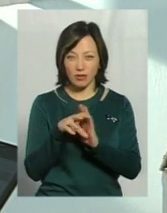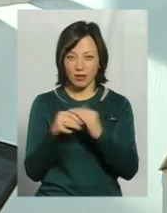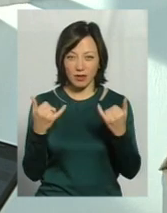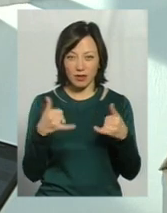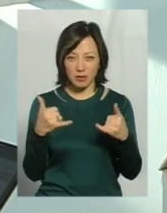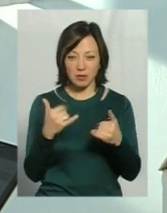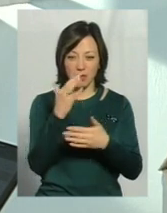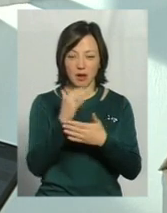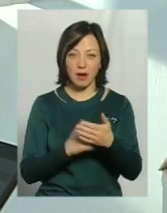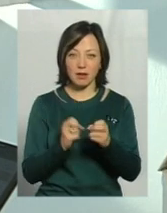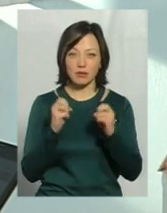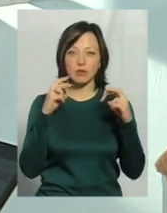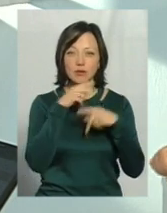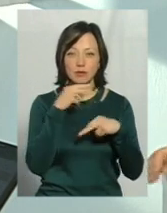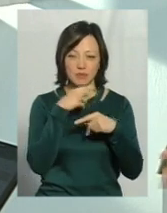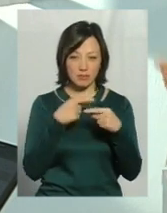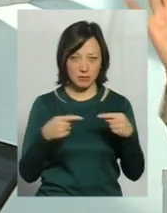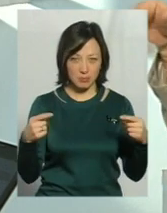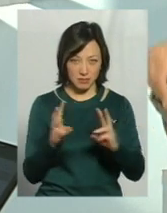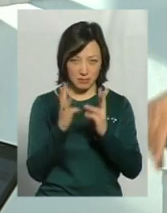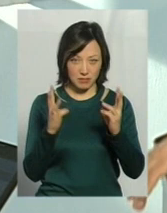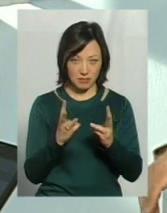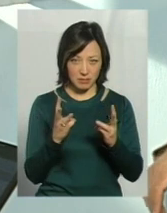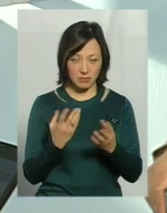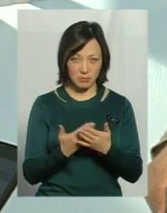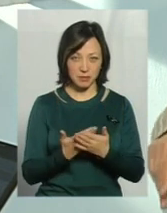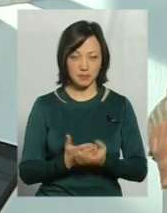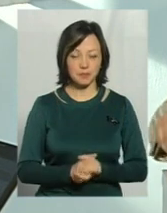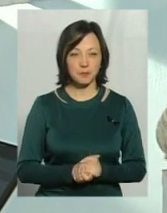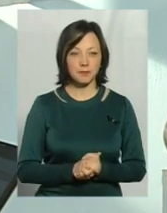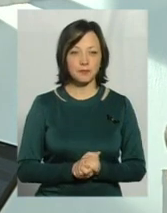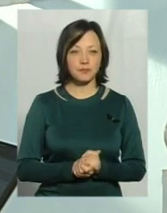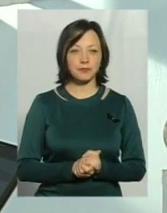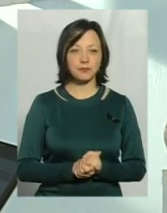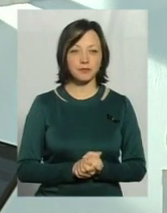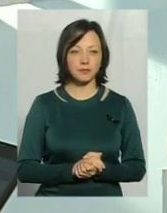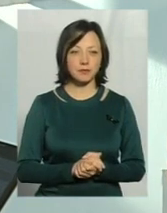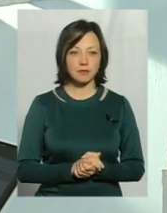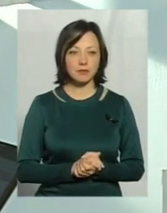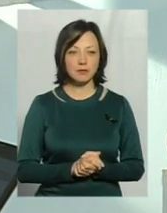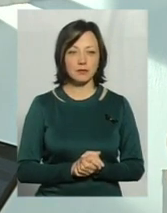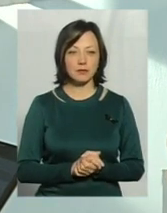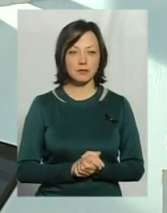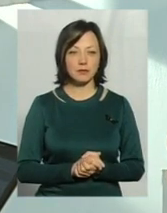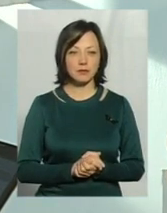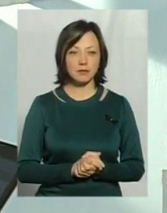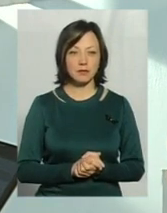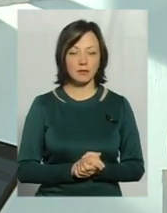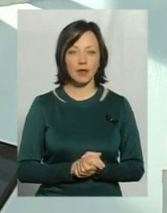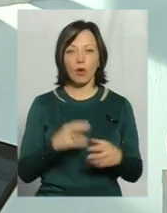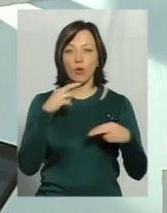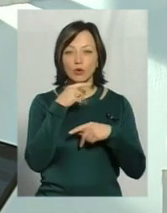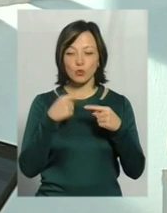є в переліку отравляючих веществ, забув, як українською називати, от, отравляючі речовини оці. Тобто